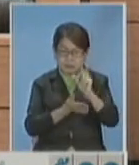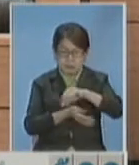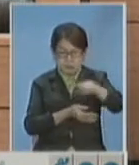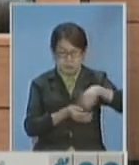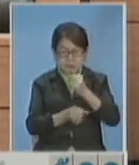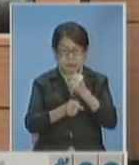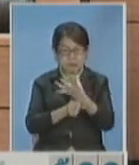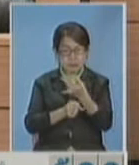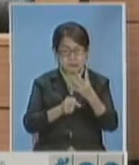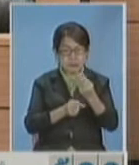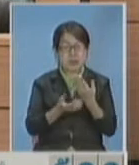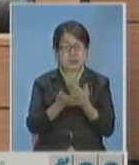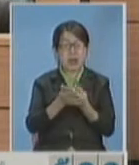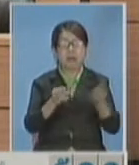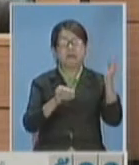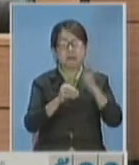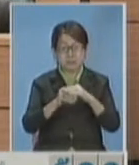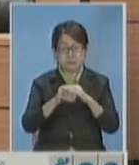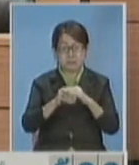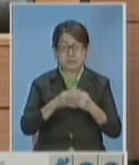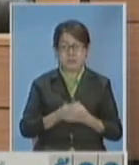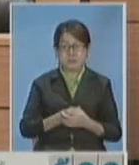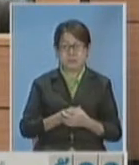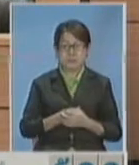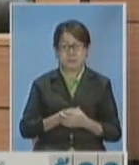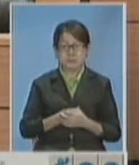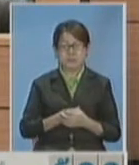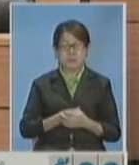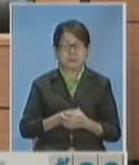ภาให้ตั้งเพิ่มขึ้นเป็นจำนวน